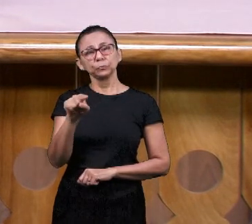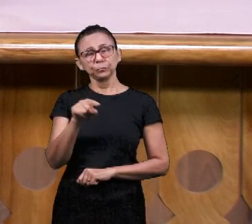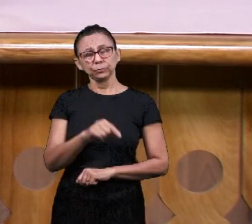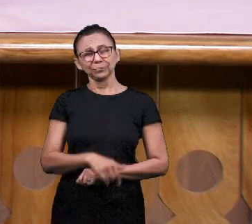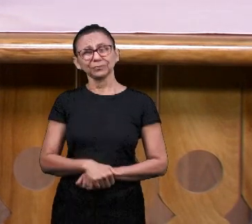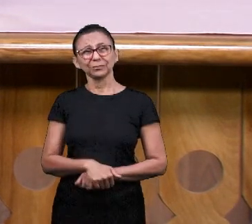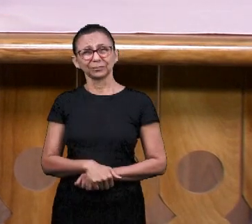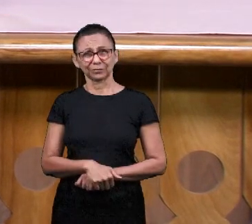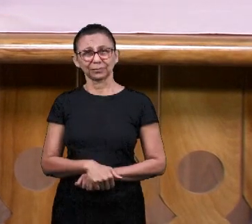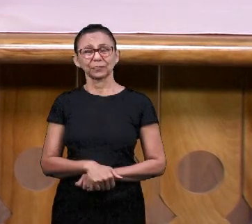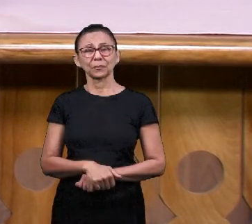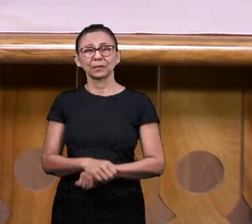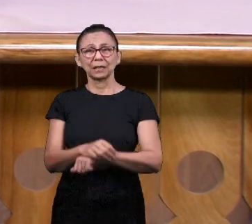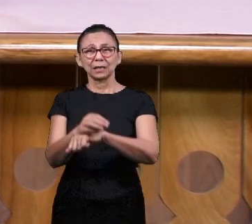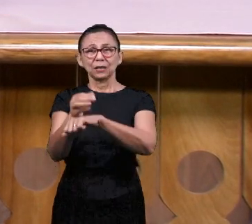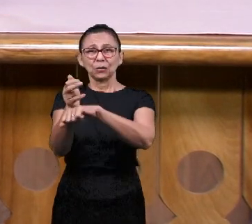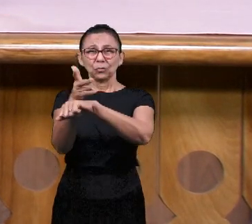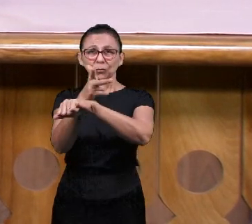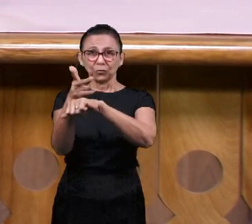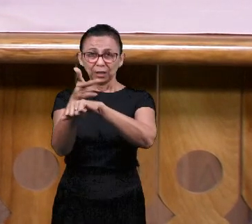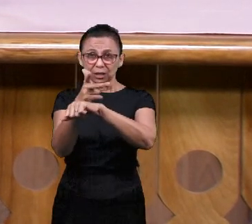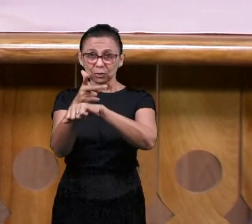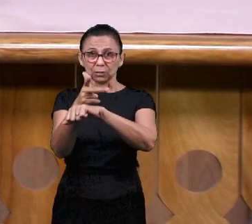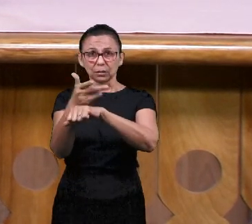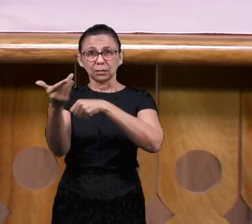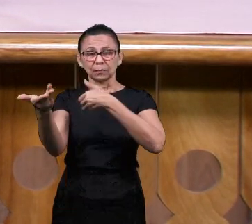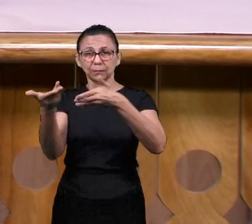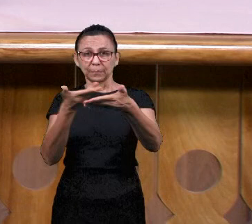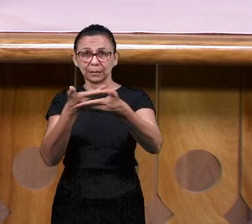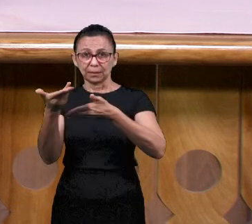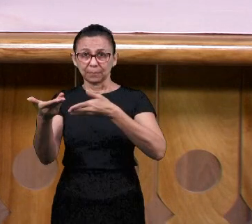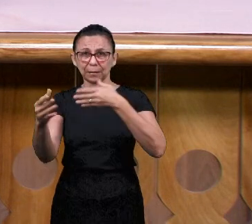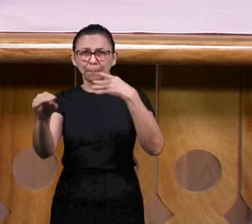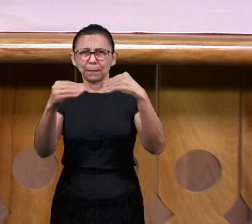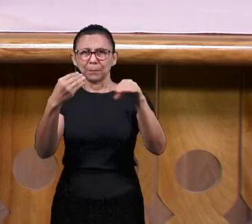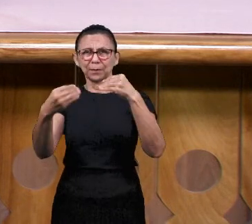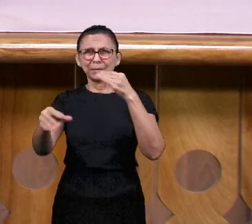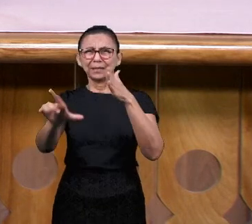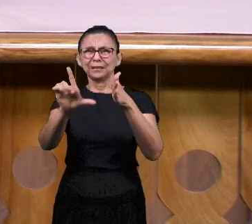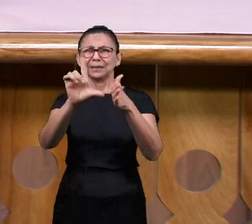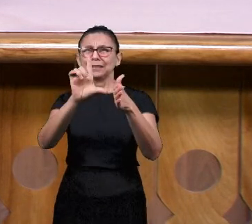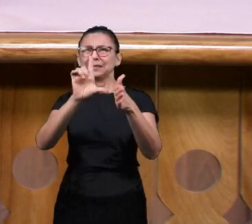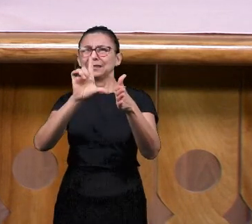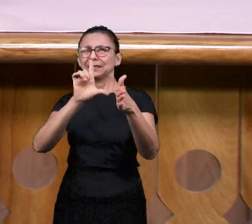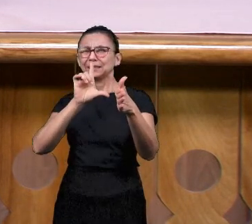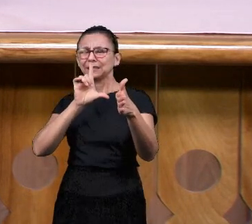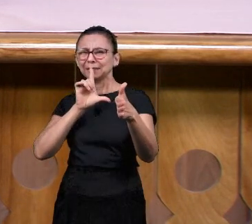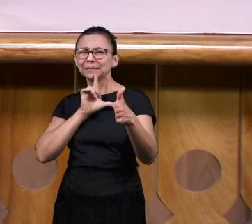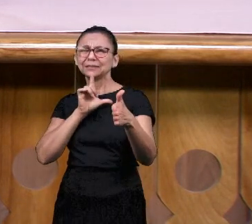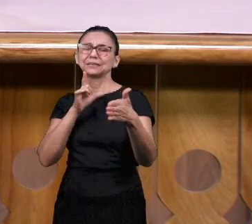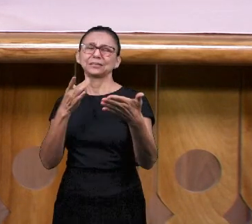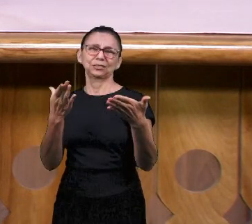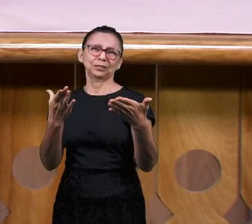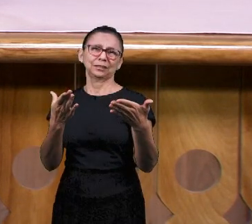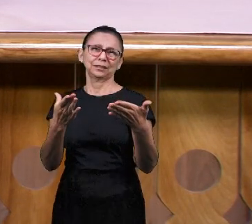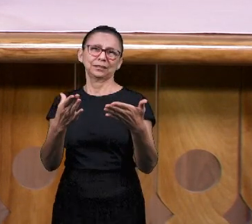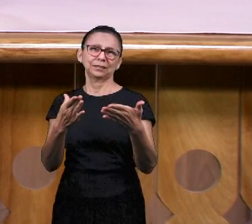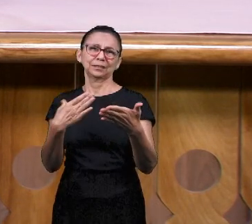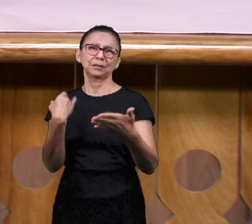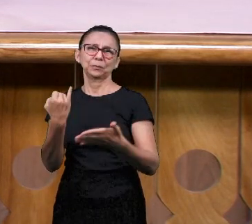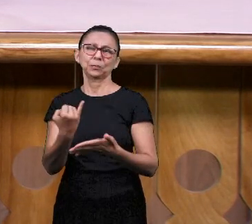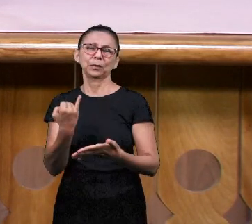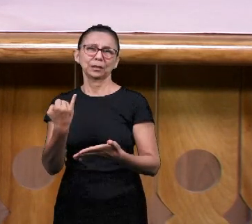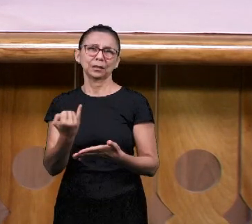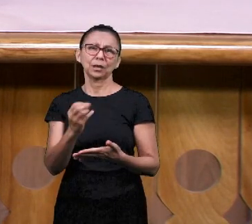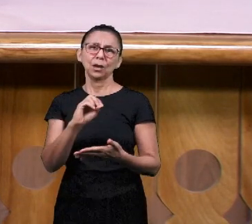d'anticiper le maximum l'envoi de vos contributions, les vidéos ou les participations par écrit